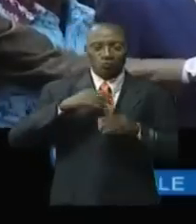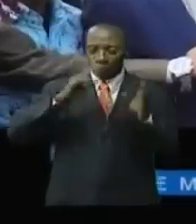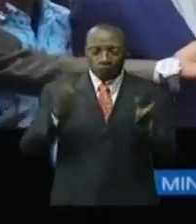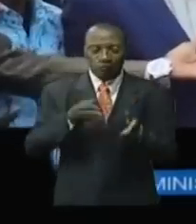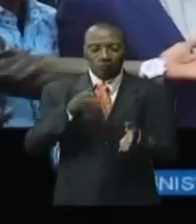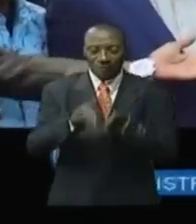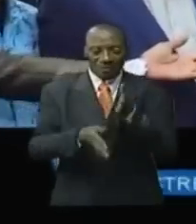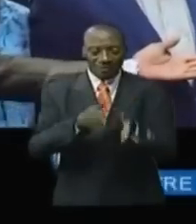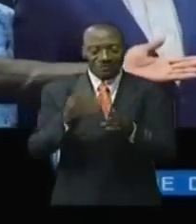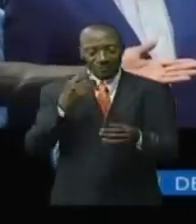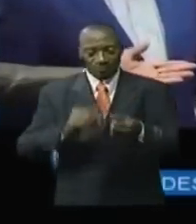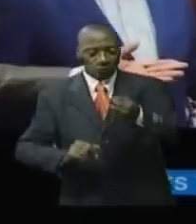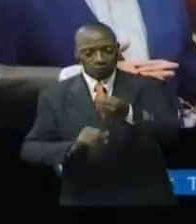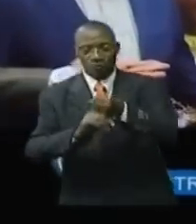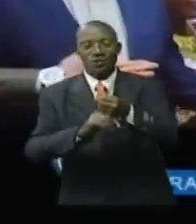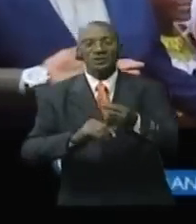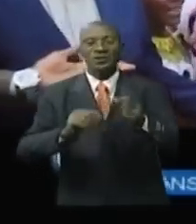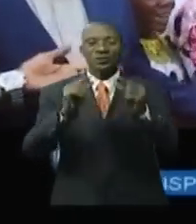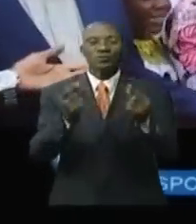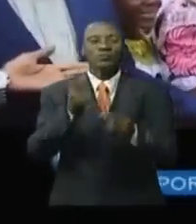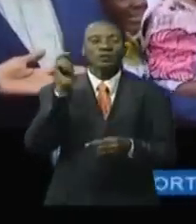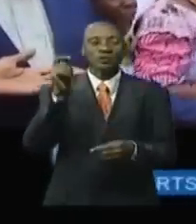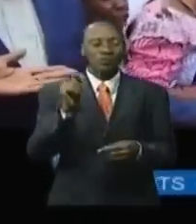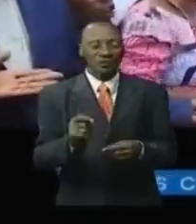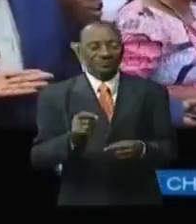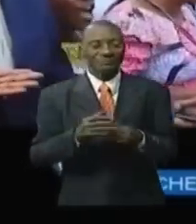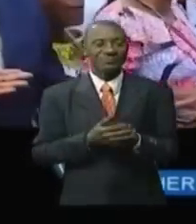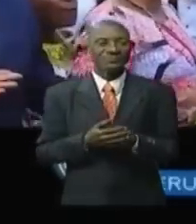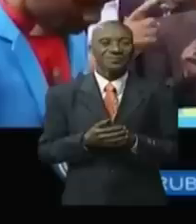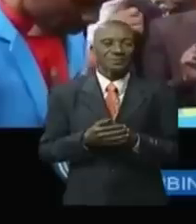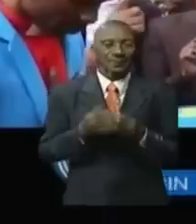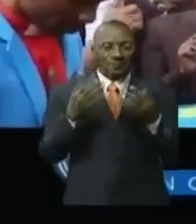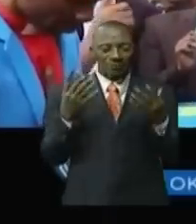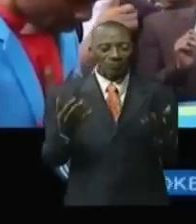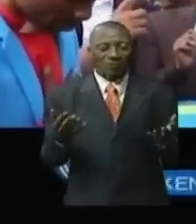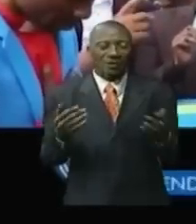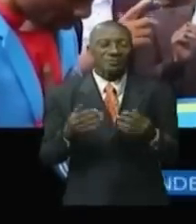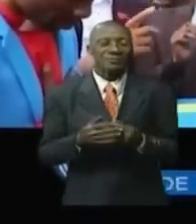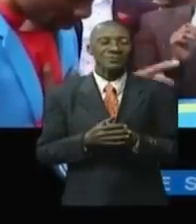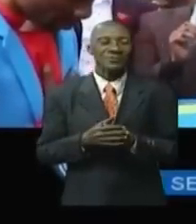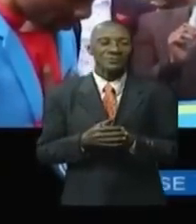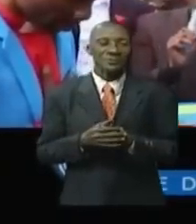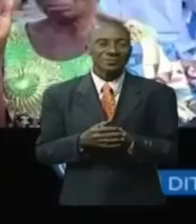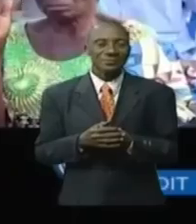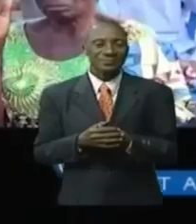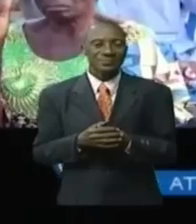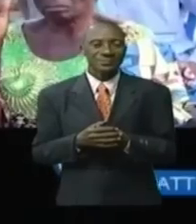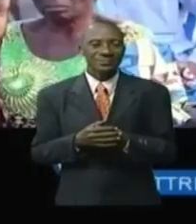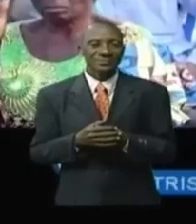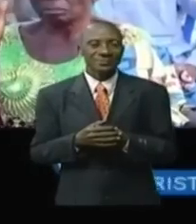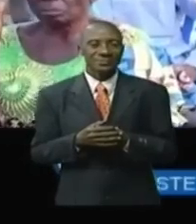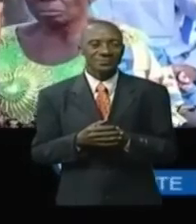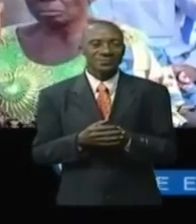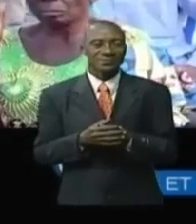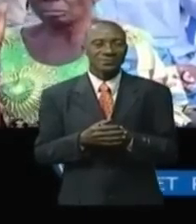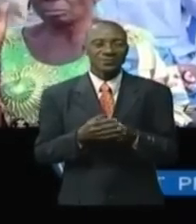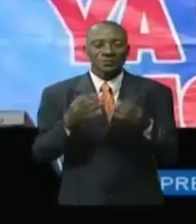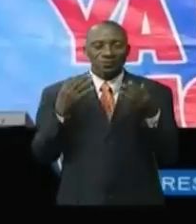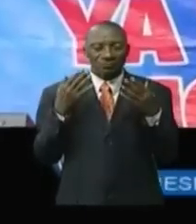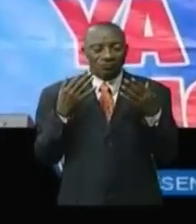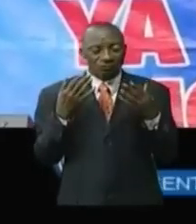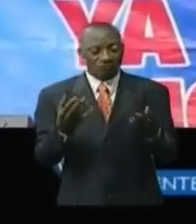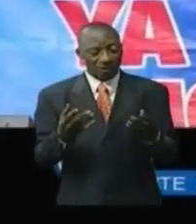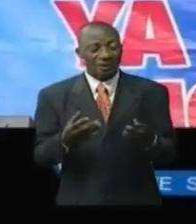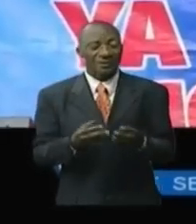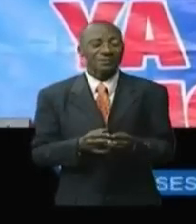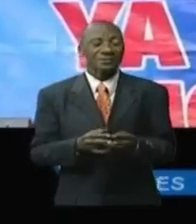Ensemble et Tokolonga, une initiative de Guy Kalonji, élu de la Tchangou, qui invite la population à travers cette prière à soutenir le FARDC, mais aussi